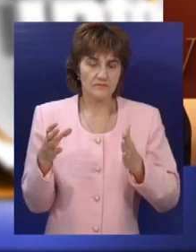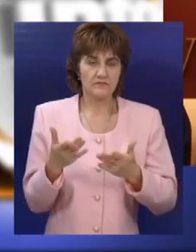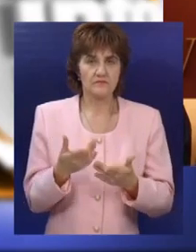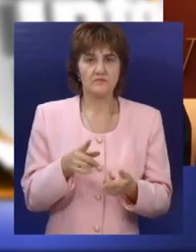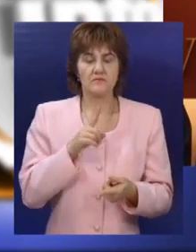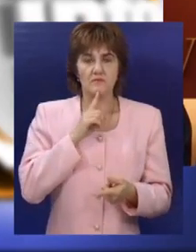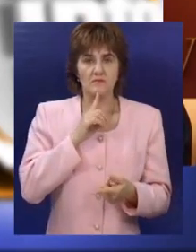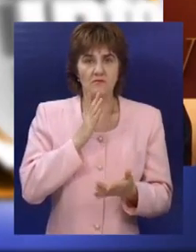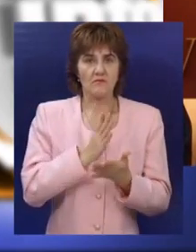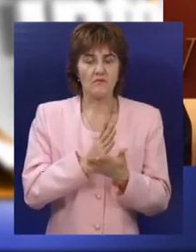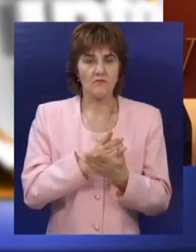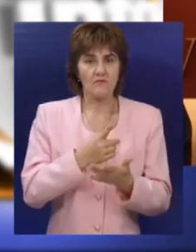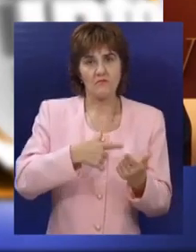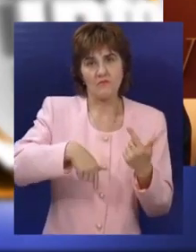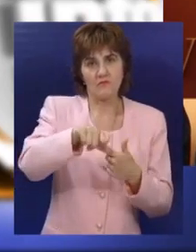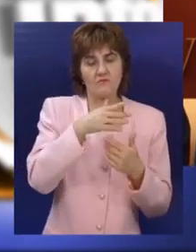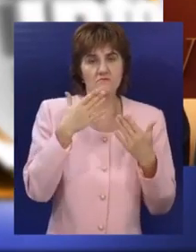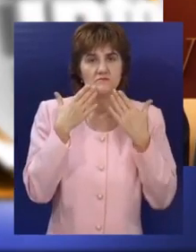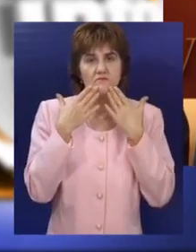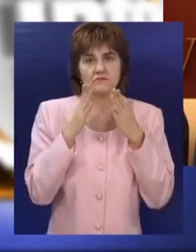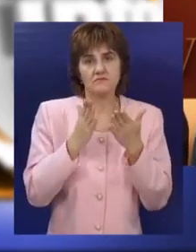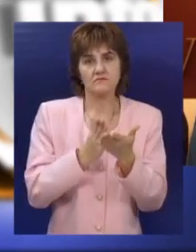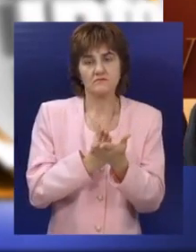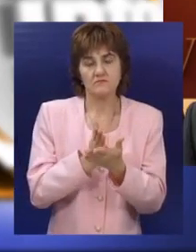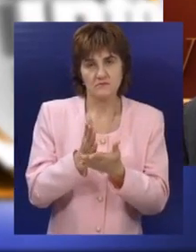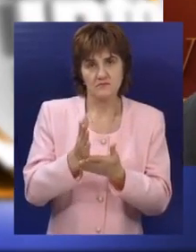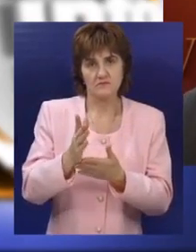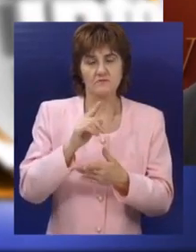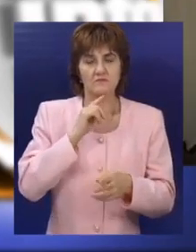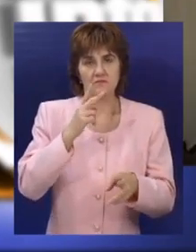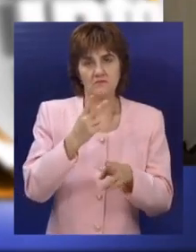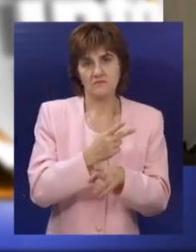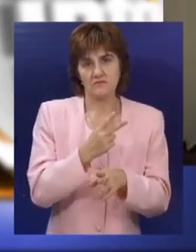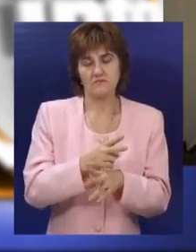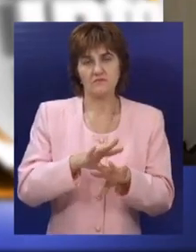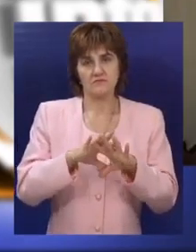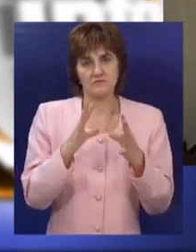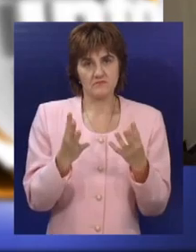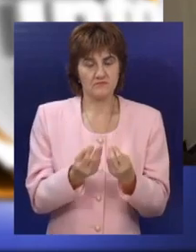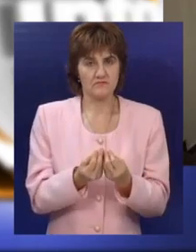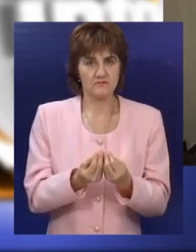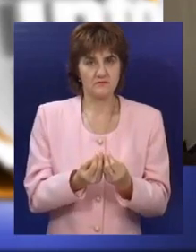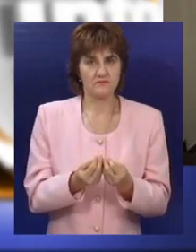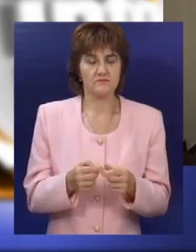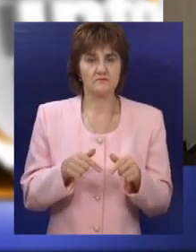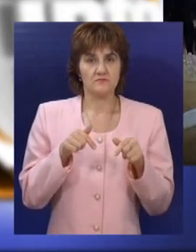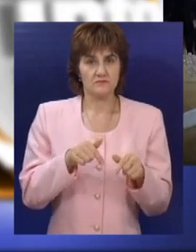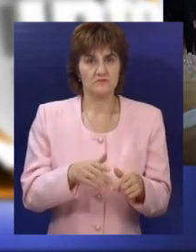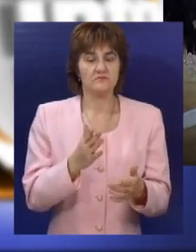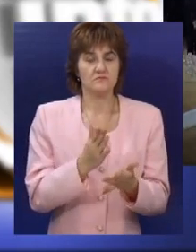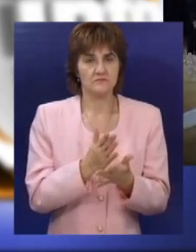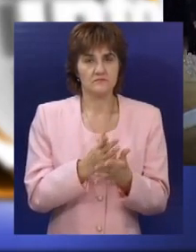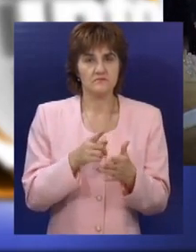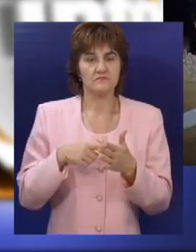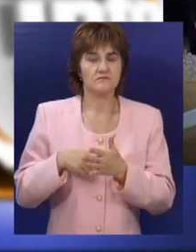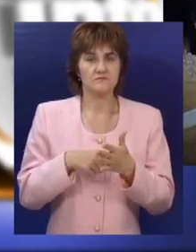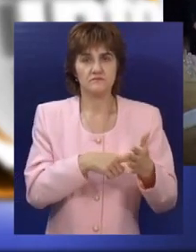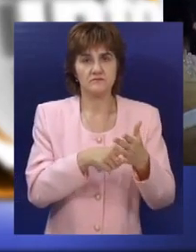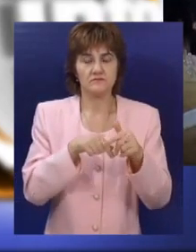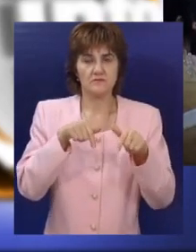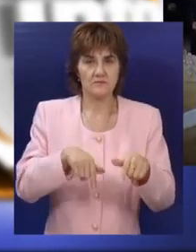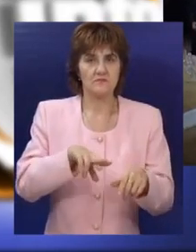od interesa kako za lokalne sredine, tako za pokrajinu, tako i za državu Srbiju. Vinarija će da ima muzej. Vinogradi se prostiru